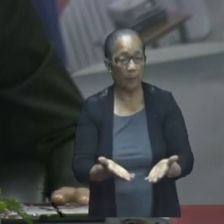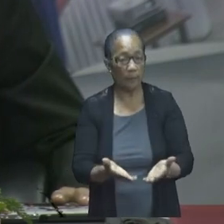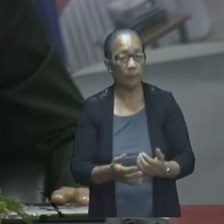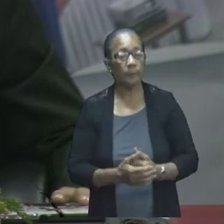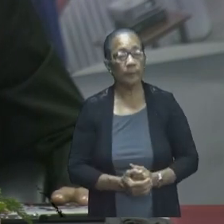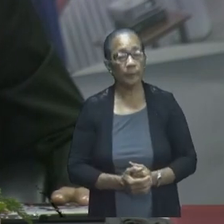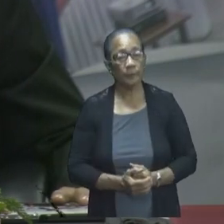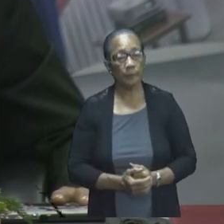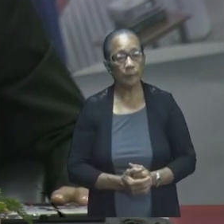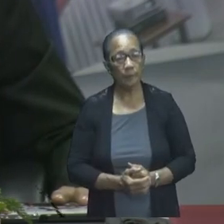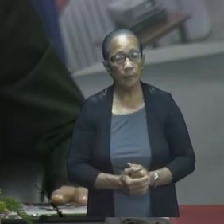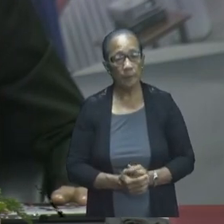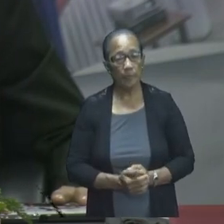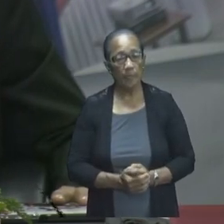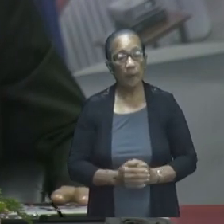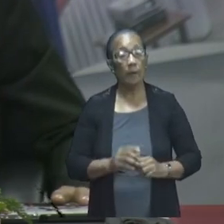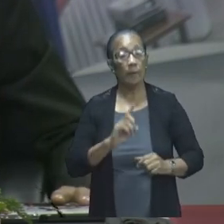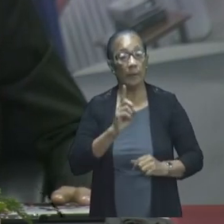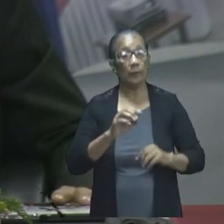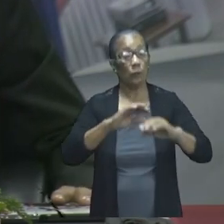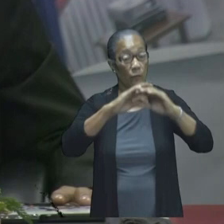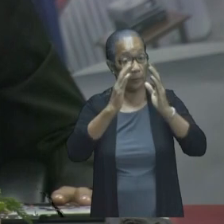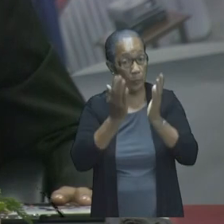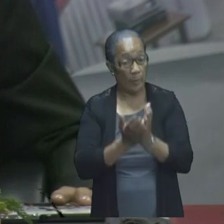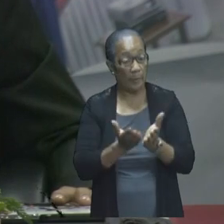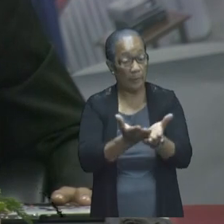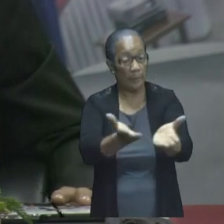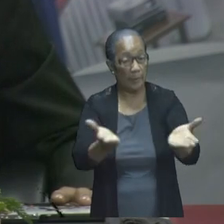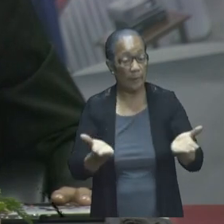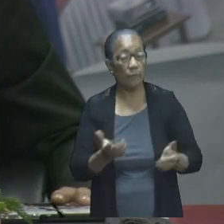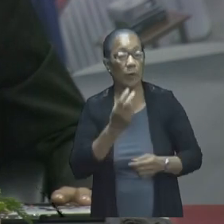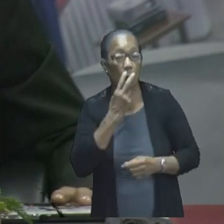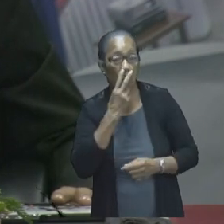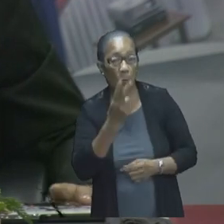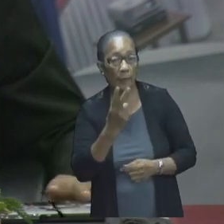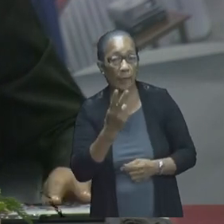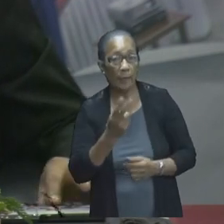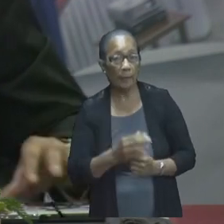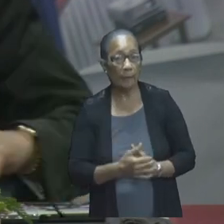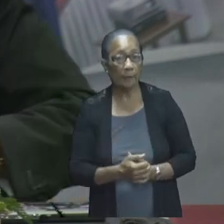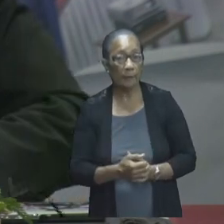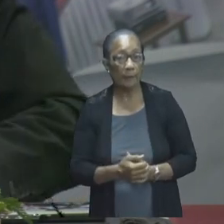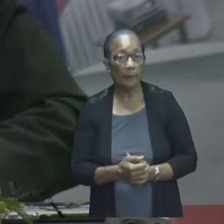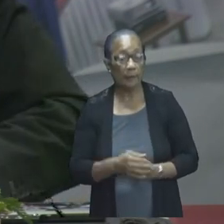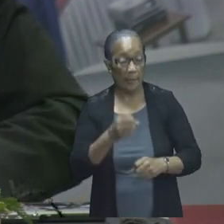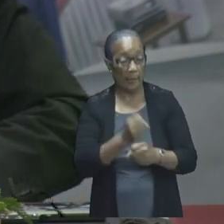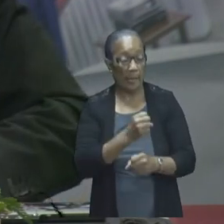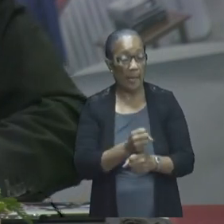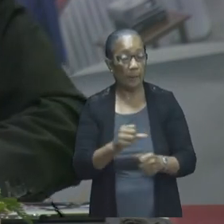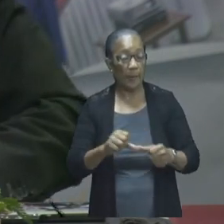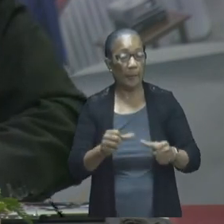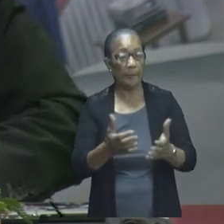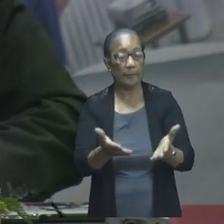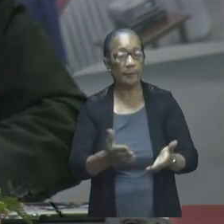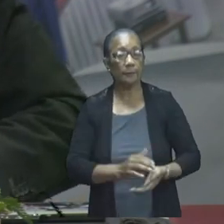van arbeider die in de wereld beschikbaar zijn en uitkijken naar ook arbeid